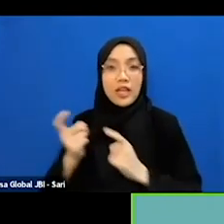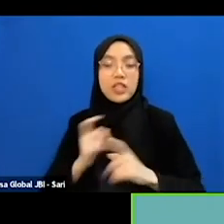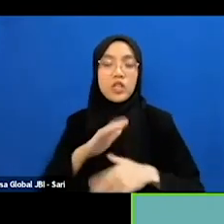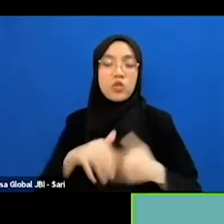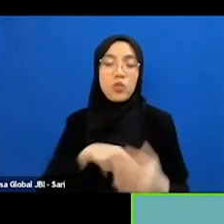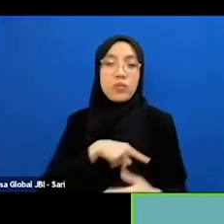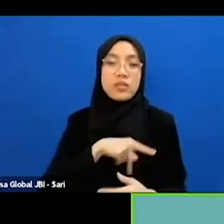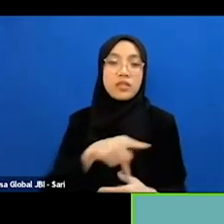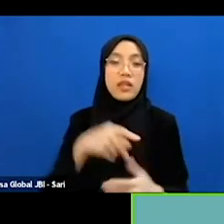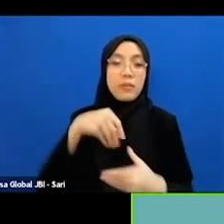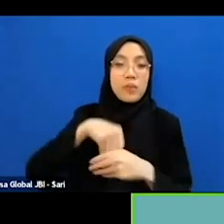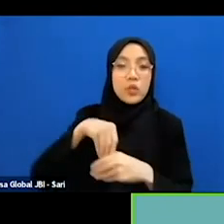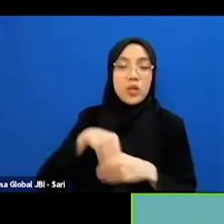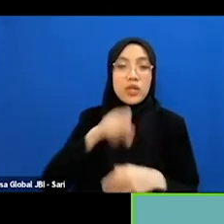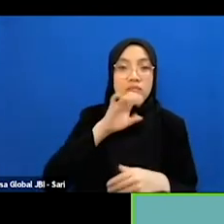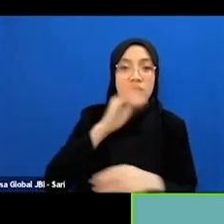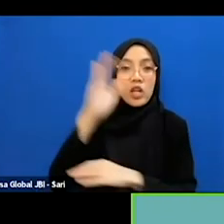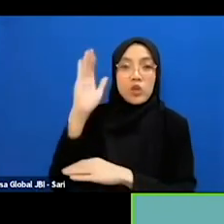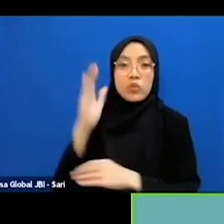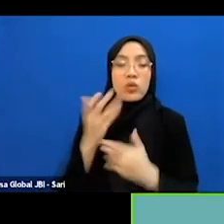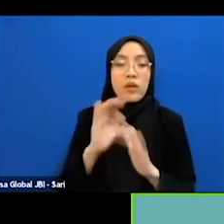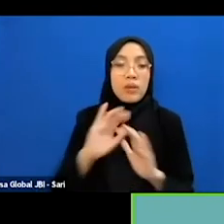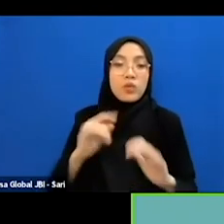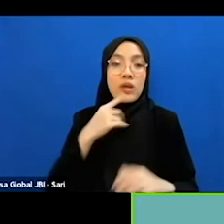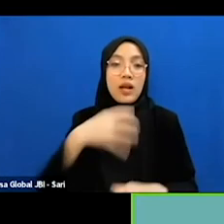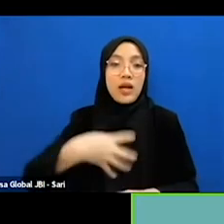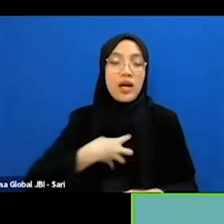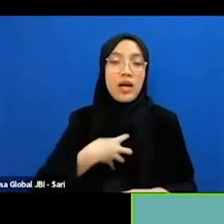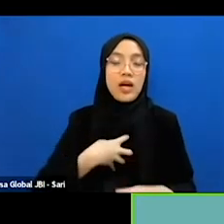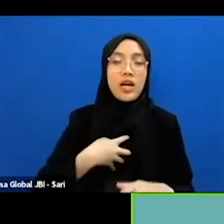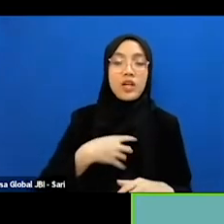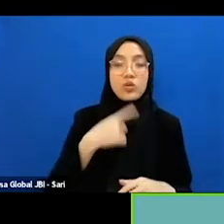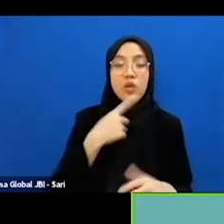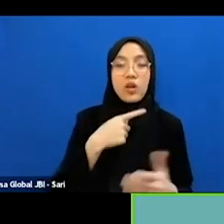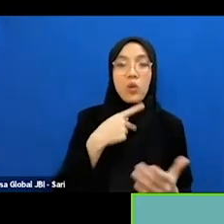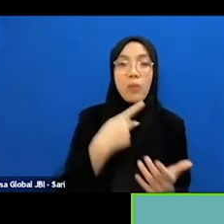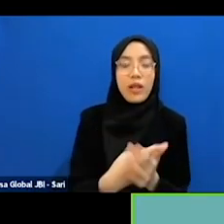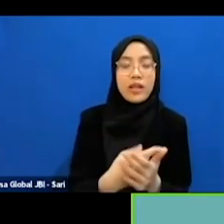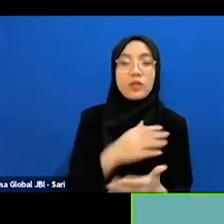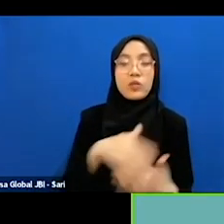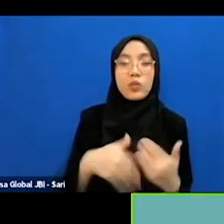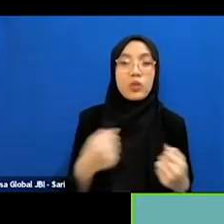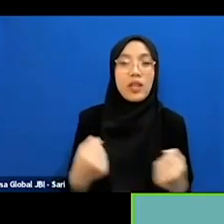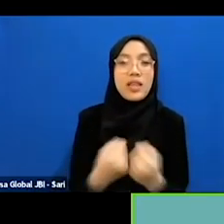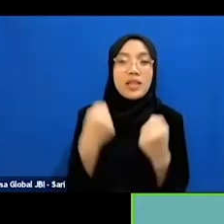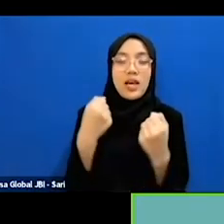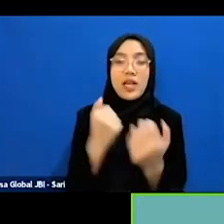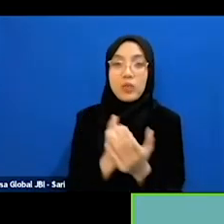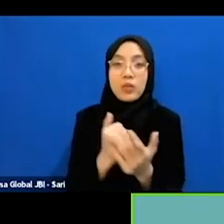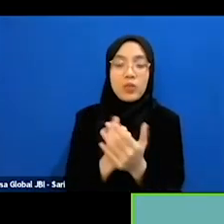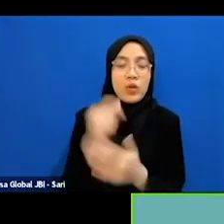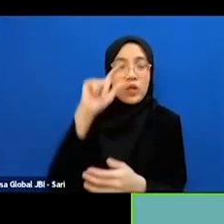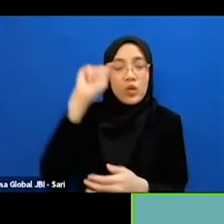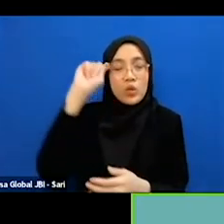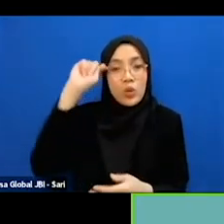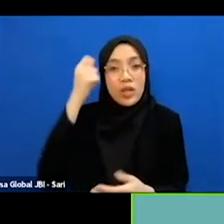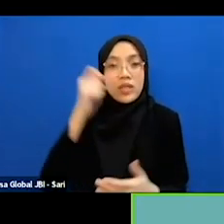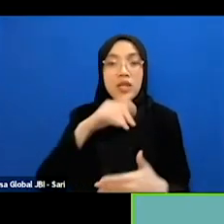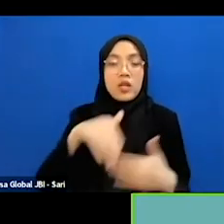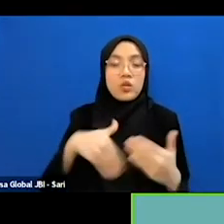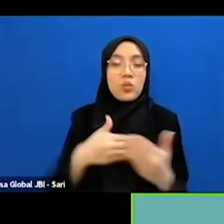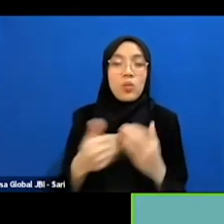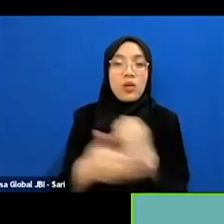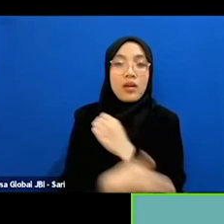dan masukkan oleh narasumber tentang hak konsumen untuk komplain ini merupakan tantangan yang paling kompleks di banyak negara ASEAN